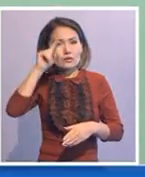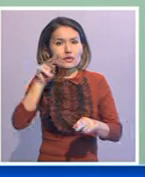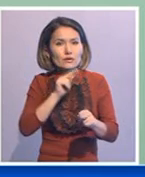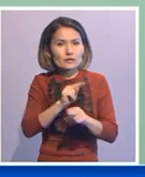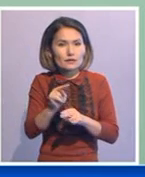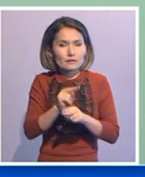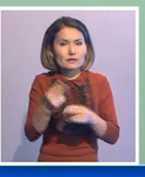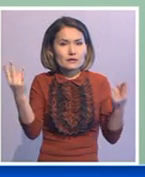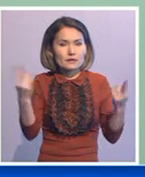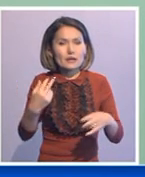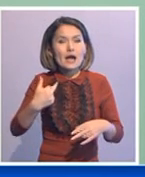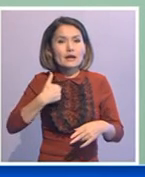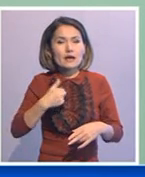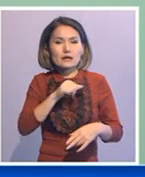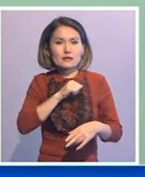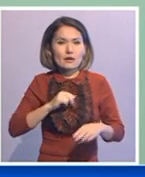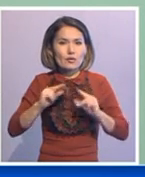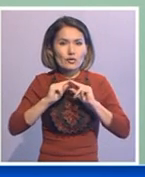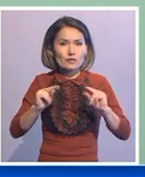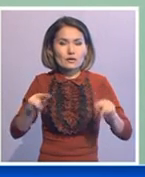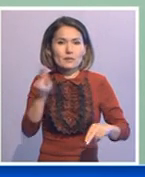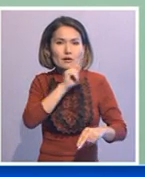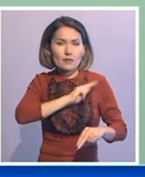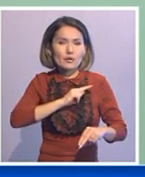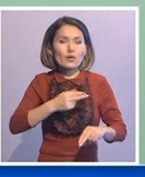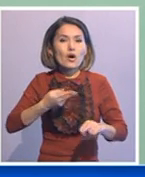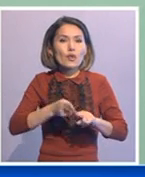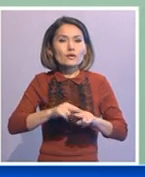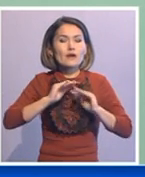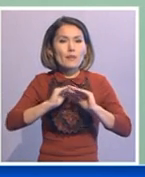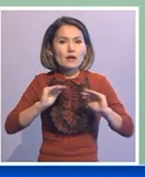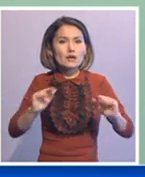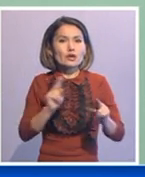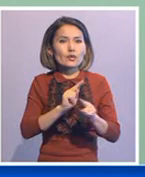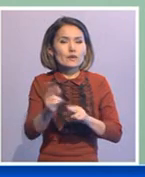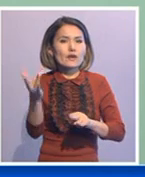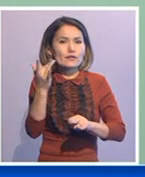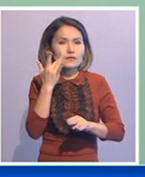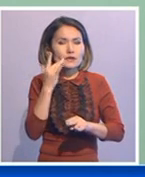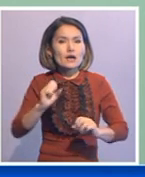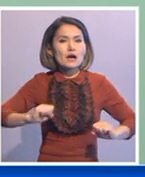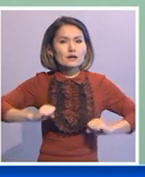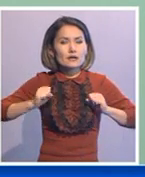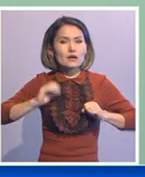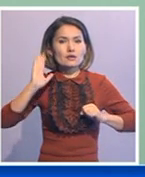меңгеріп қоймай, қазақ халқының тарихын, өнерін, салт дәстүрлерін меңгердім.